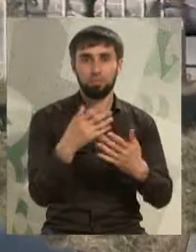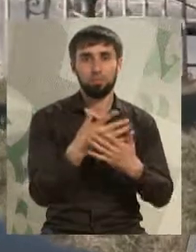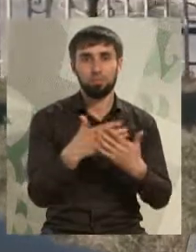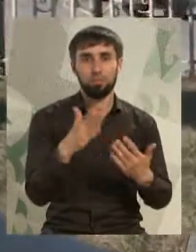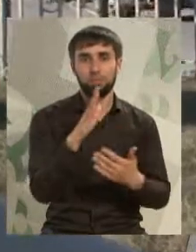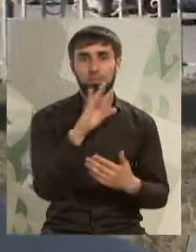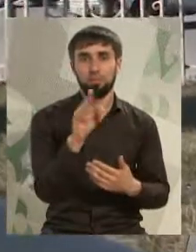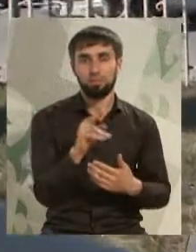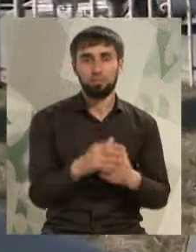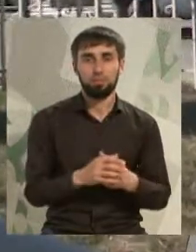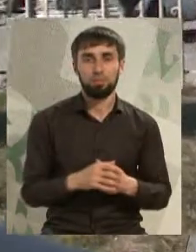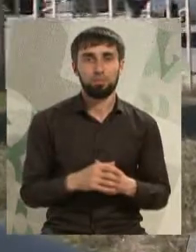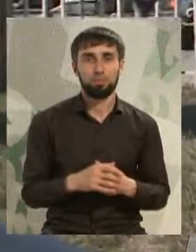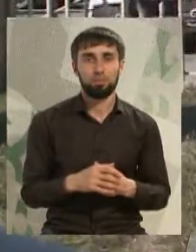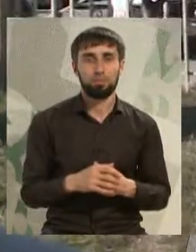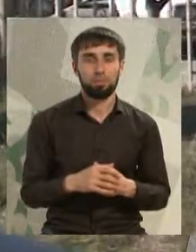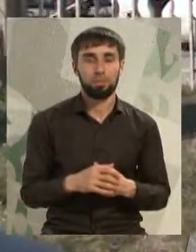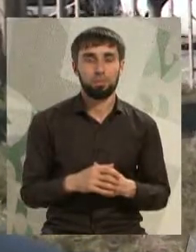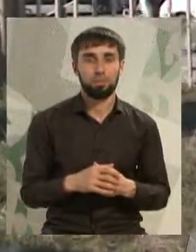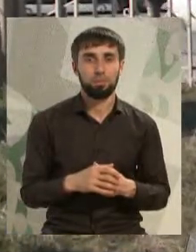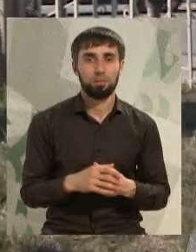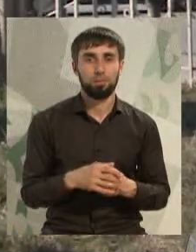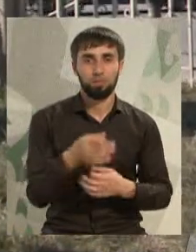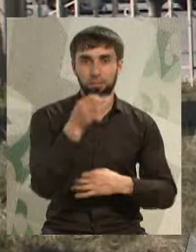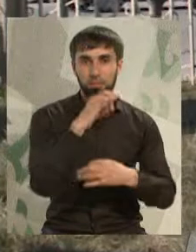какой бы ни было лекарство.